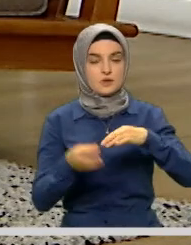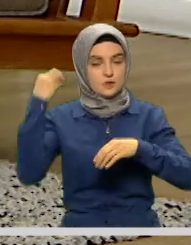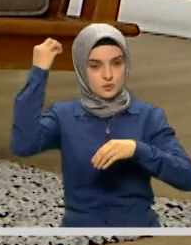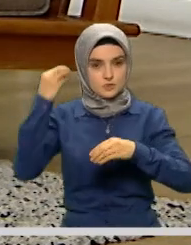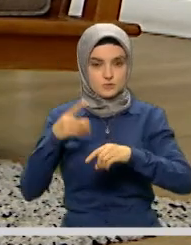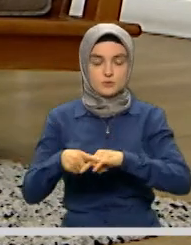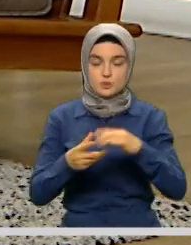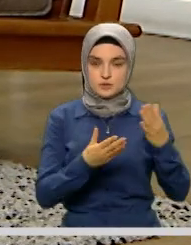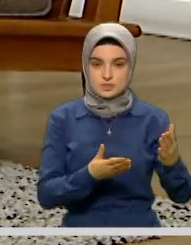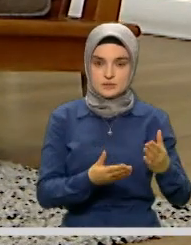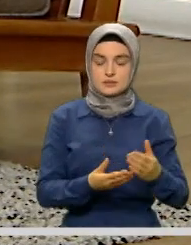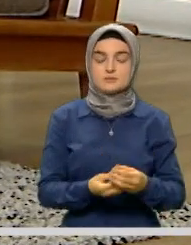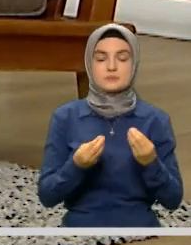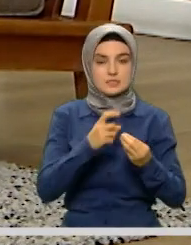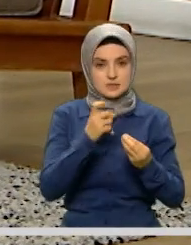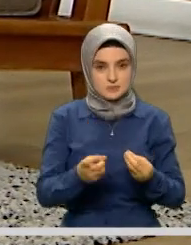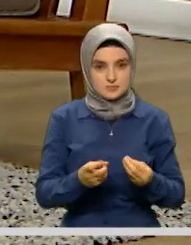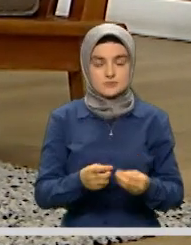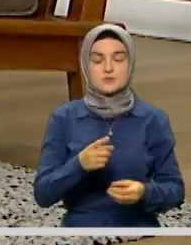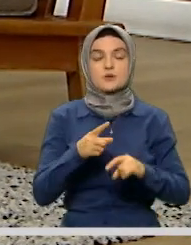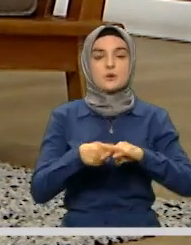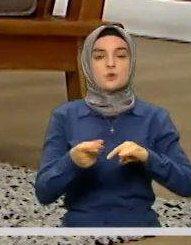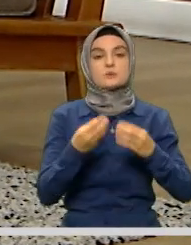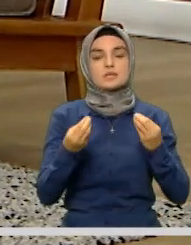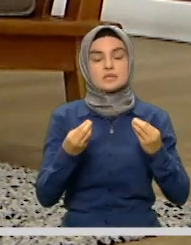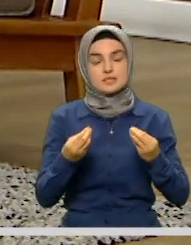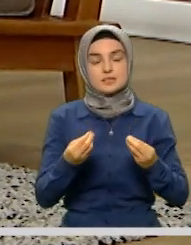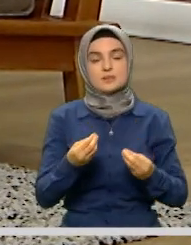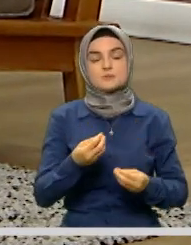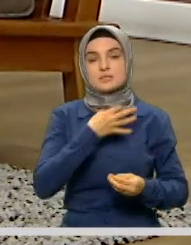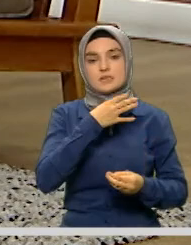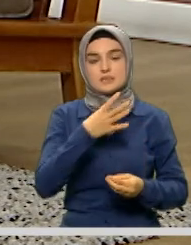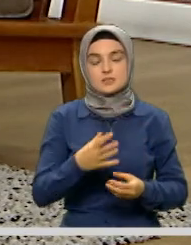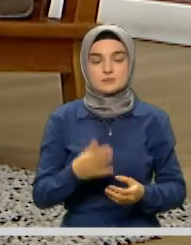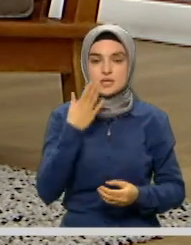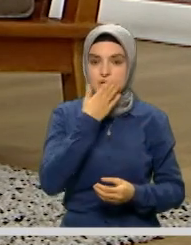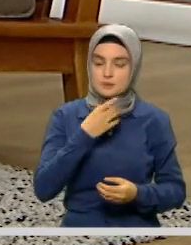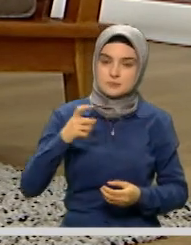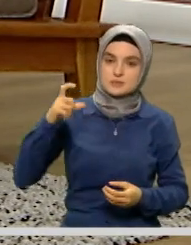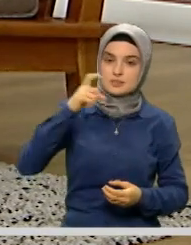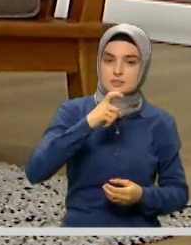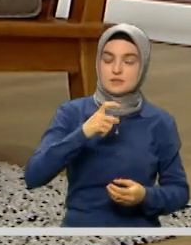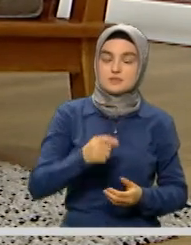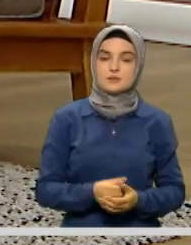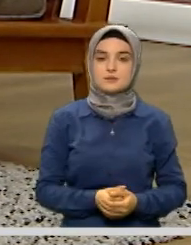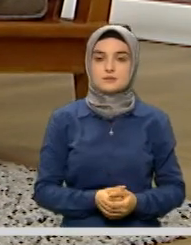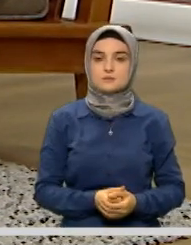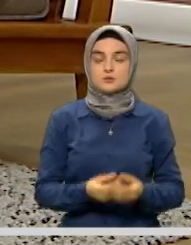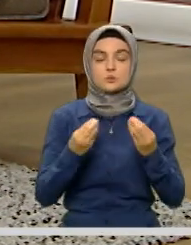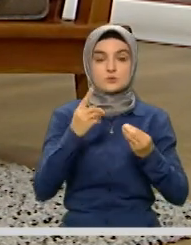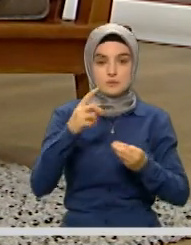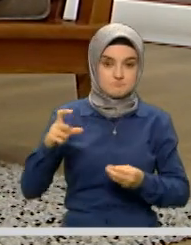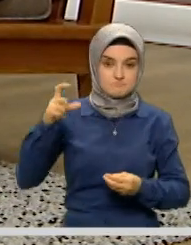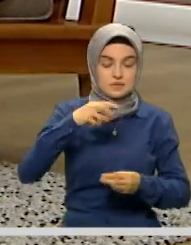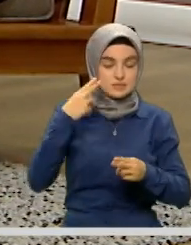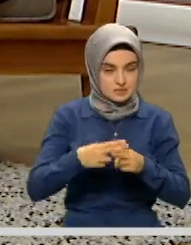Hanım. Nasılsınız? Sağ olun, teşekkürler. Ramazan ayını işte ne güzel, değil mi? Ali Osman hocamın da ifade ettiği gibi güzel bir ay. Çok çabuk